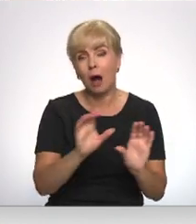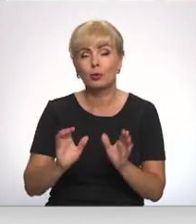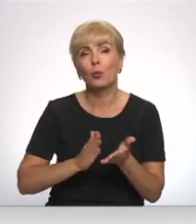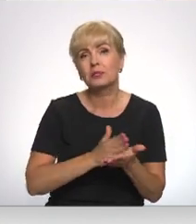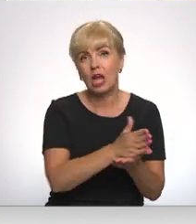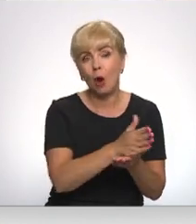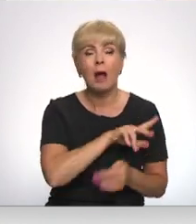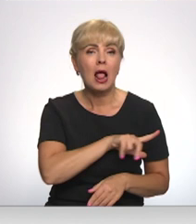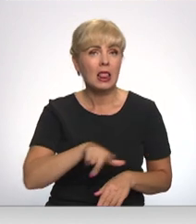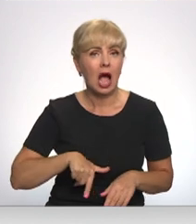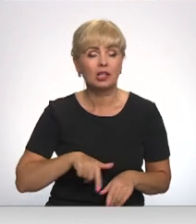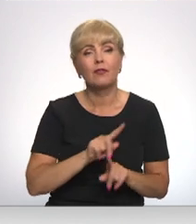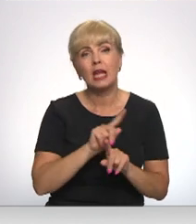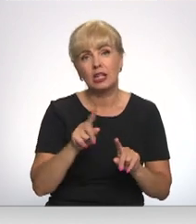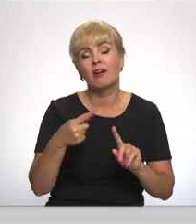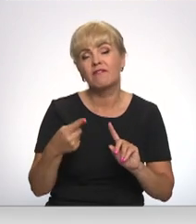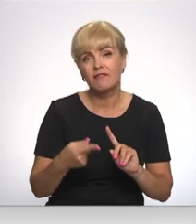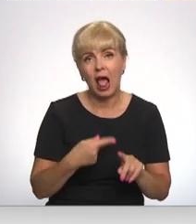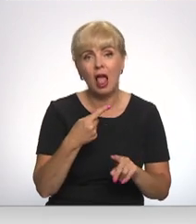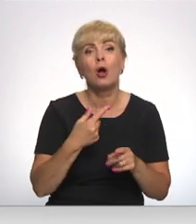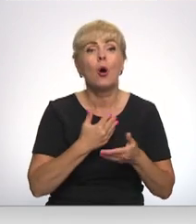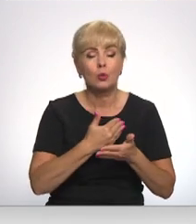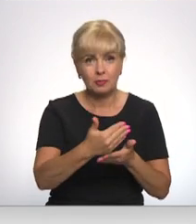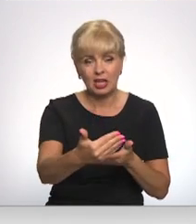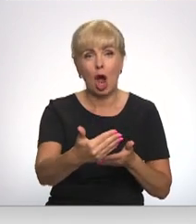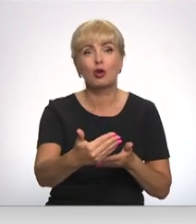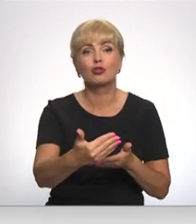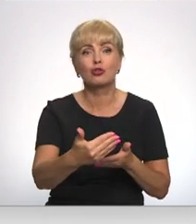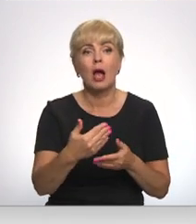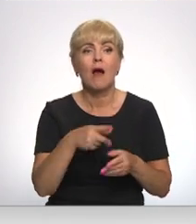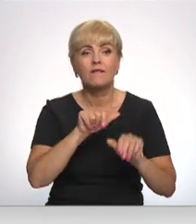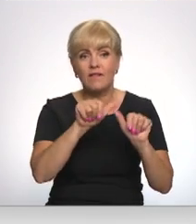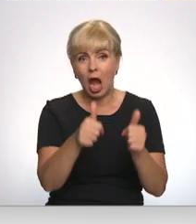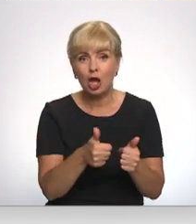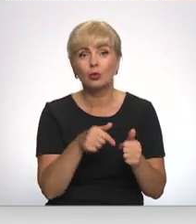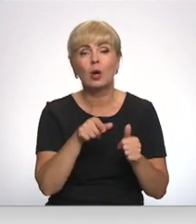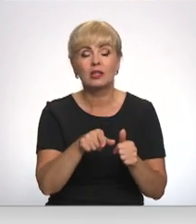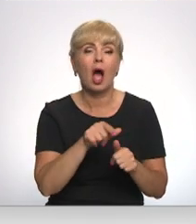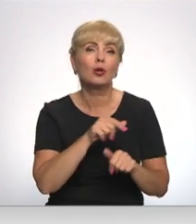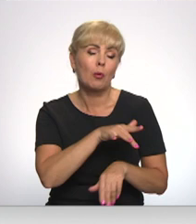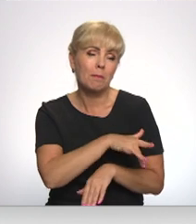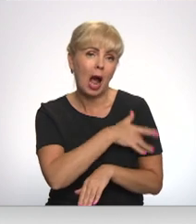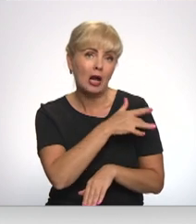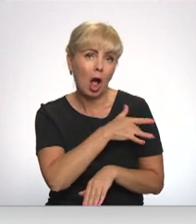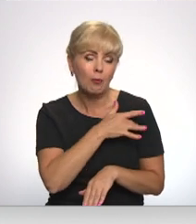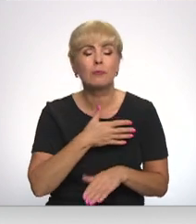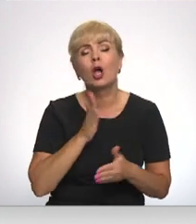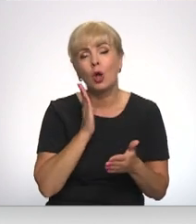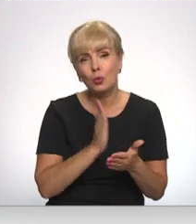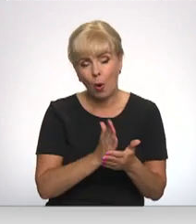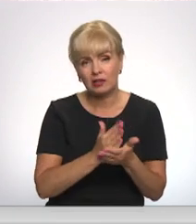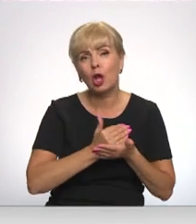jomā. Latvijai ir vēl ko iet uz priekšu un veidot šādu veidu pakalpojumus. Un mēs